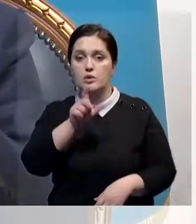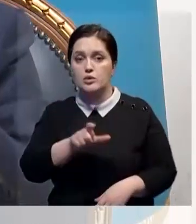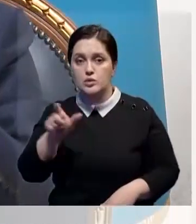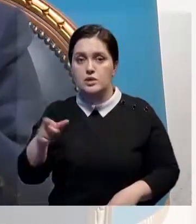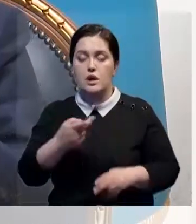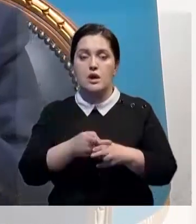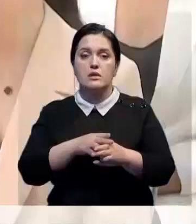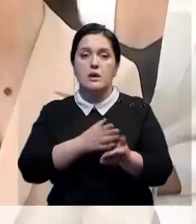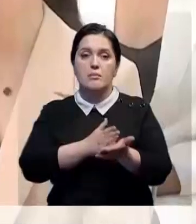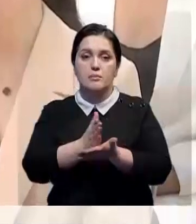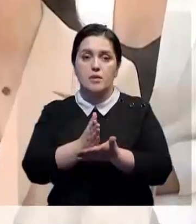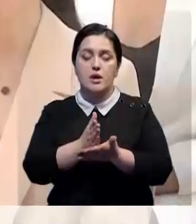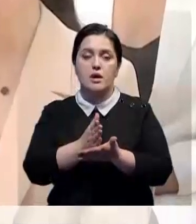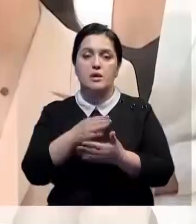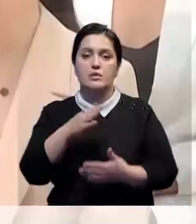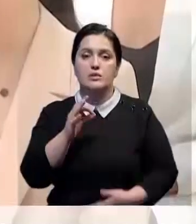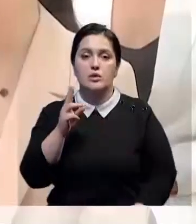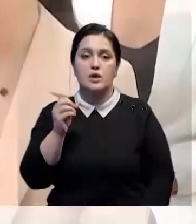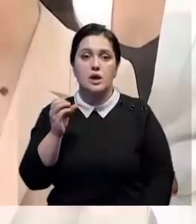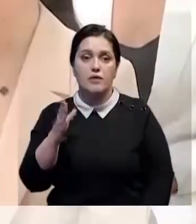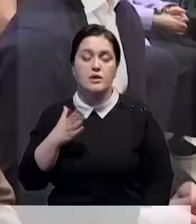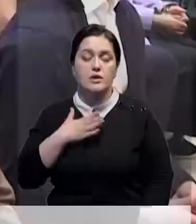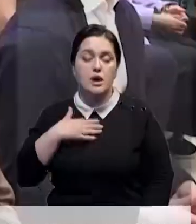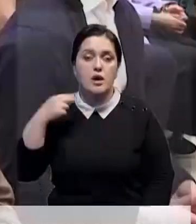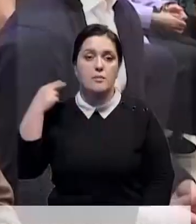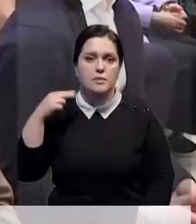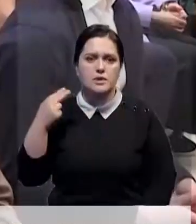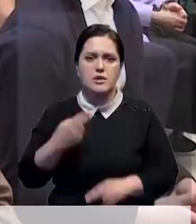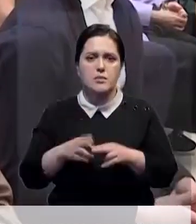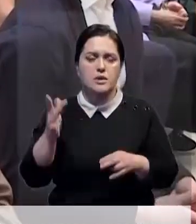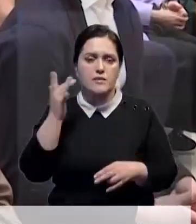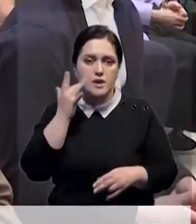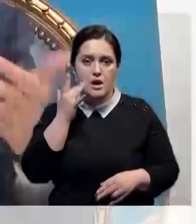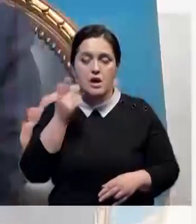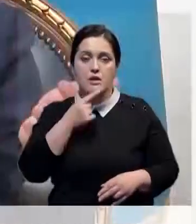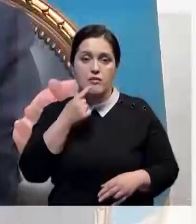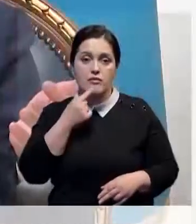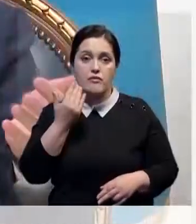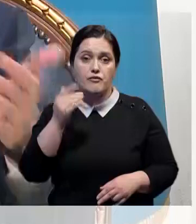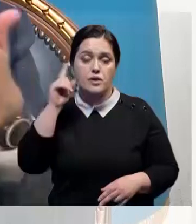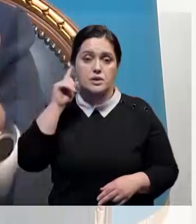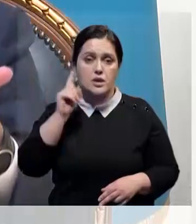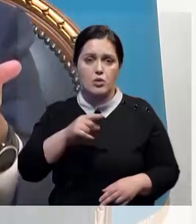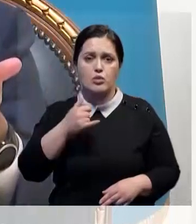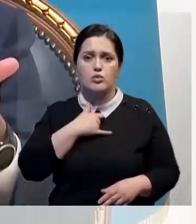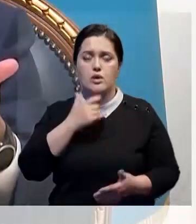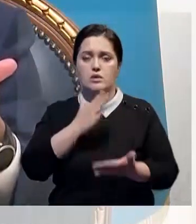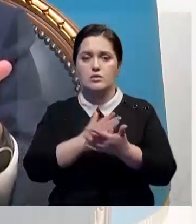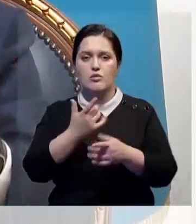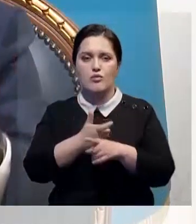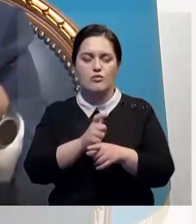политика Касым-Жомарта Кемелевича Токаева, нашего президента. Он об этом всегда говорит. Вы знаете, сегодня у нас есть очень молодые